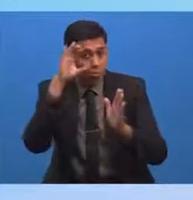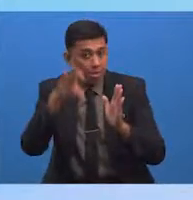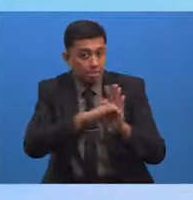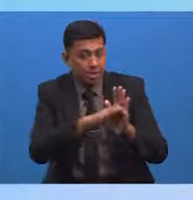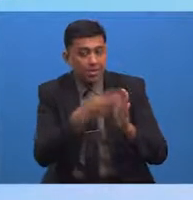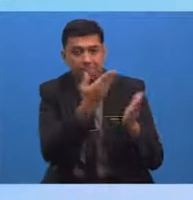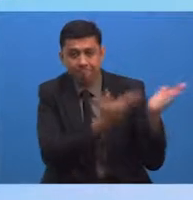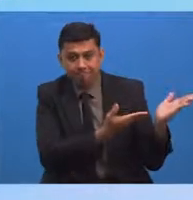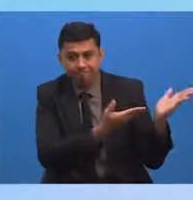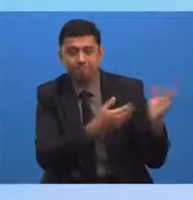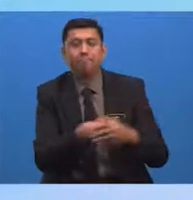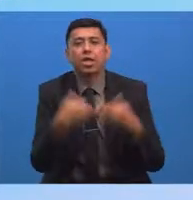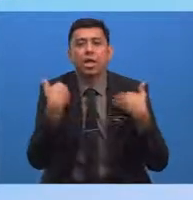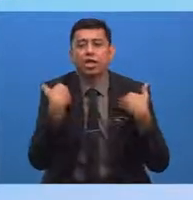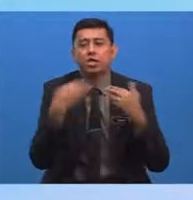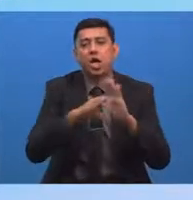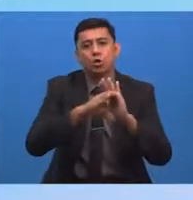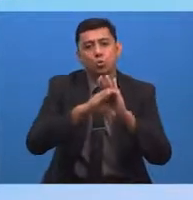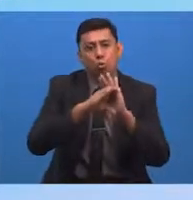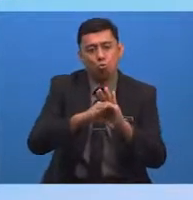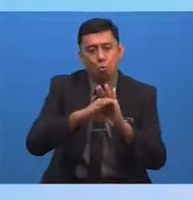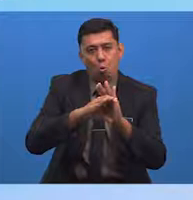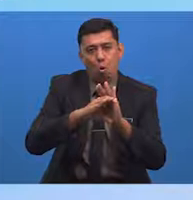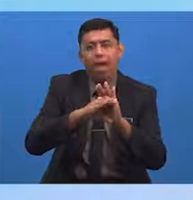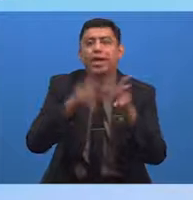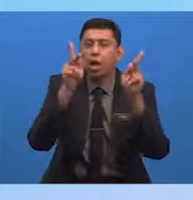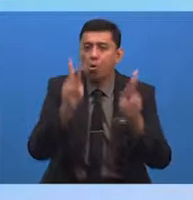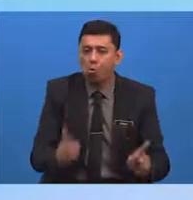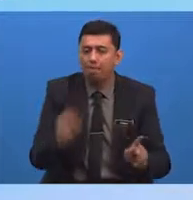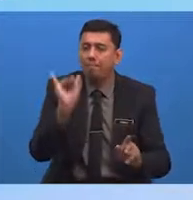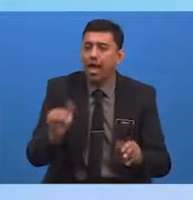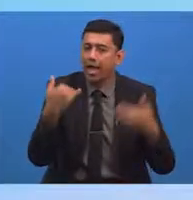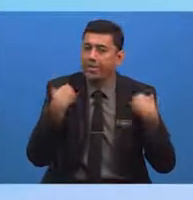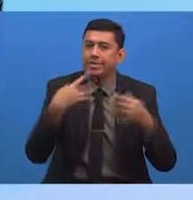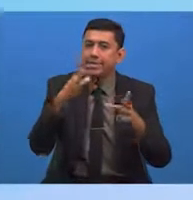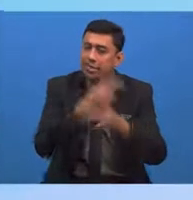Melayu Sarawak, Melanau, Orang Ulu, Bisaya dan Kedayan.